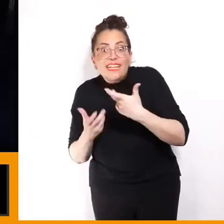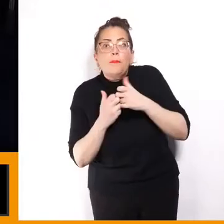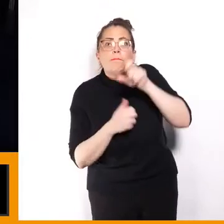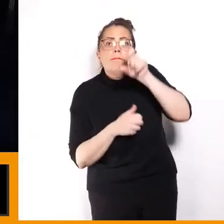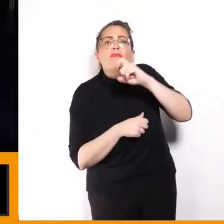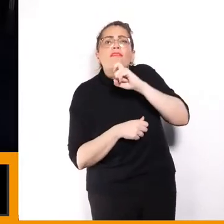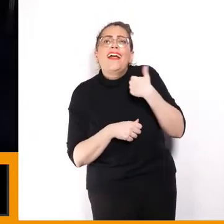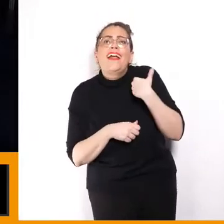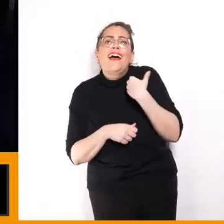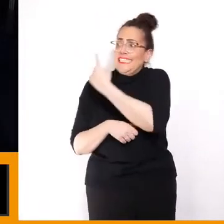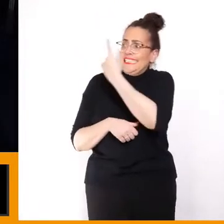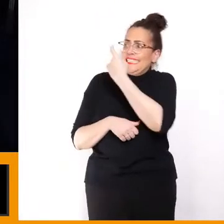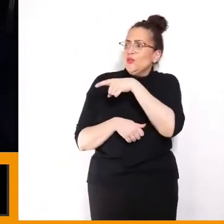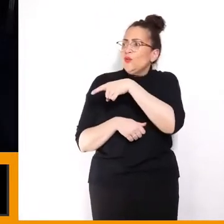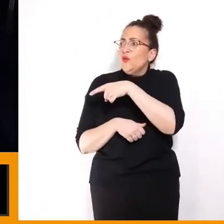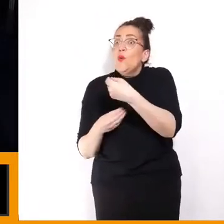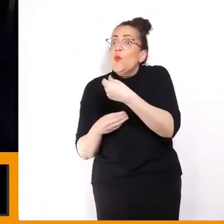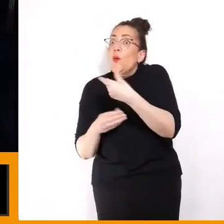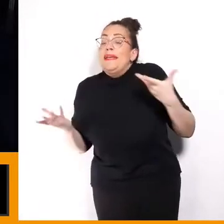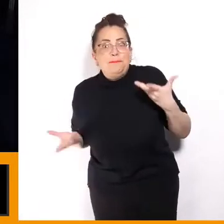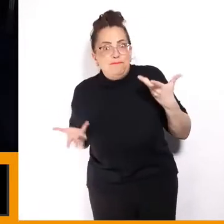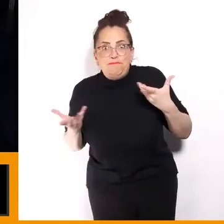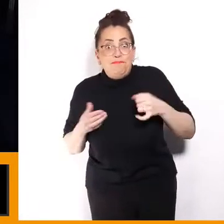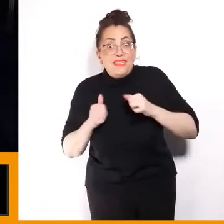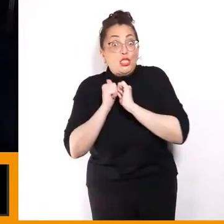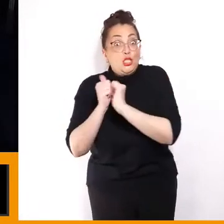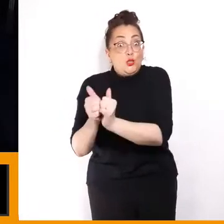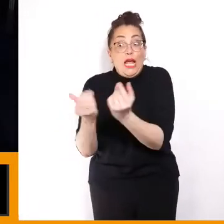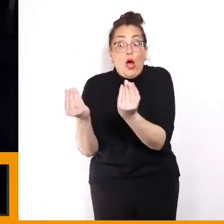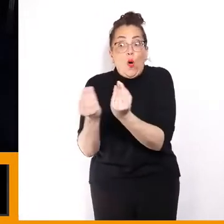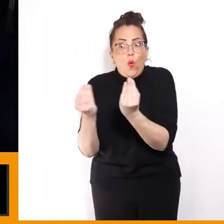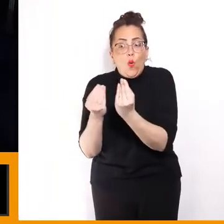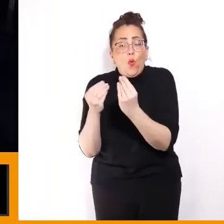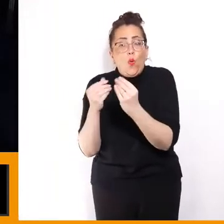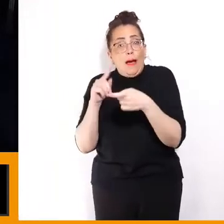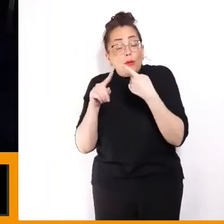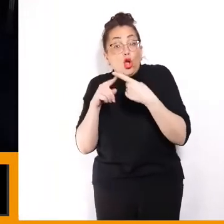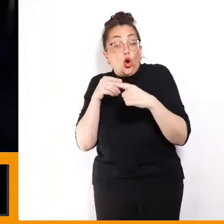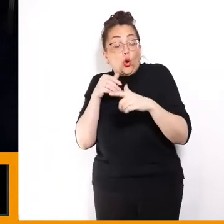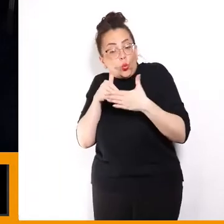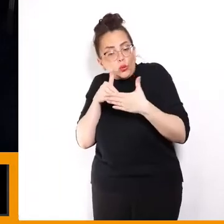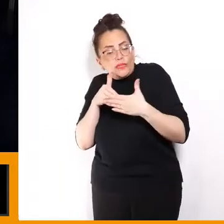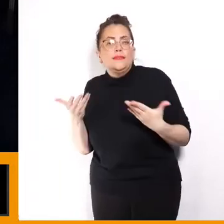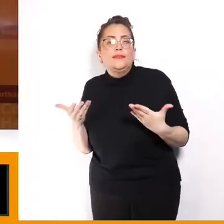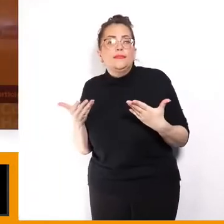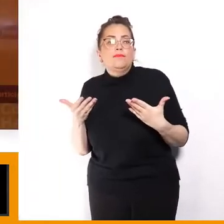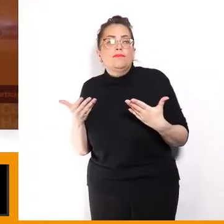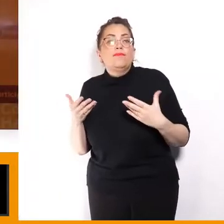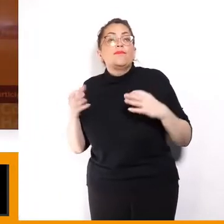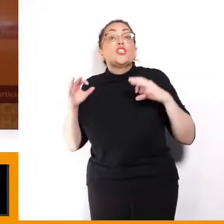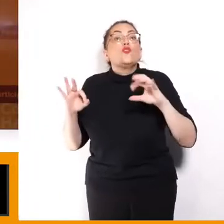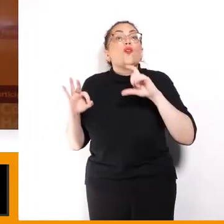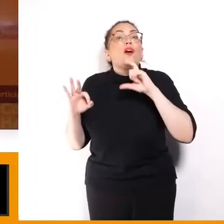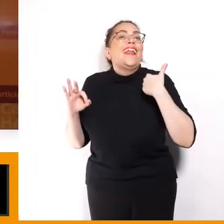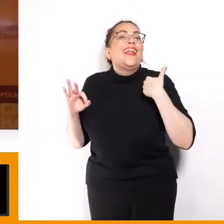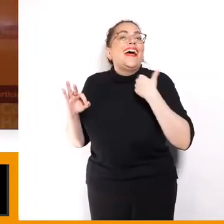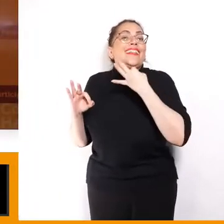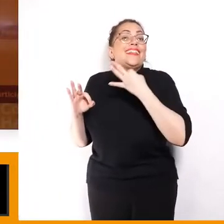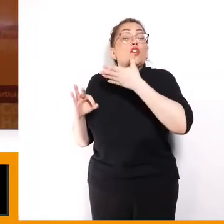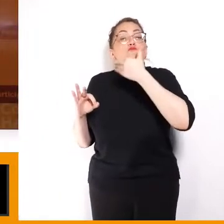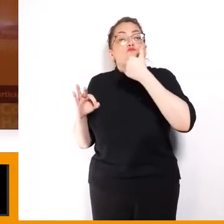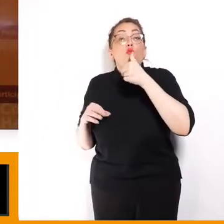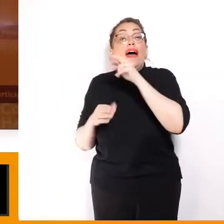doivent être travaillés je reste sur le terrain, en proximité, d'où de nouveau cette notion de pouvoir régionaliser les politiques de l'emploi.